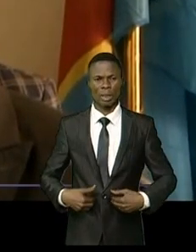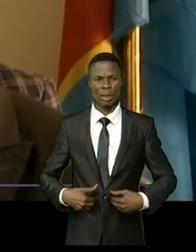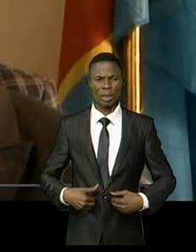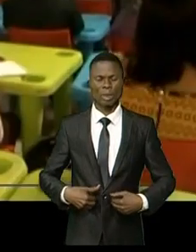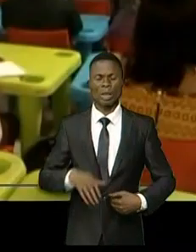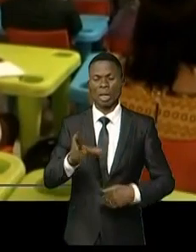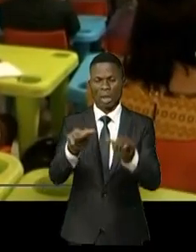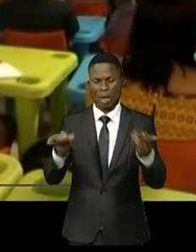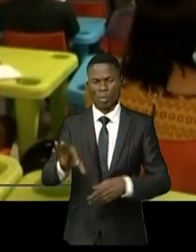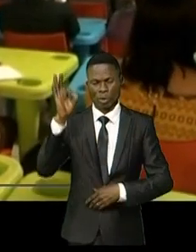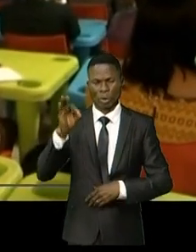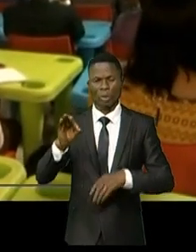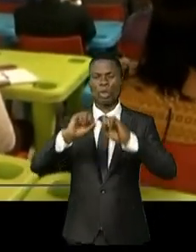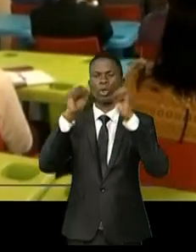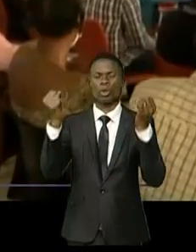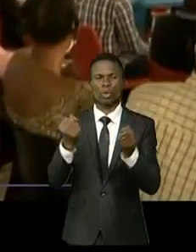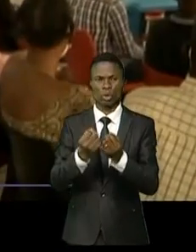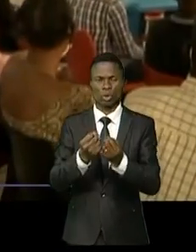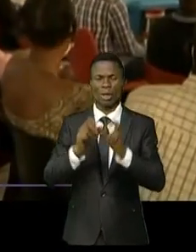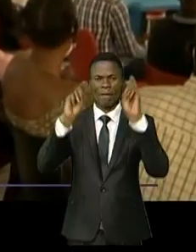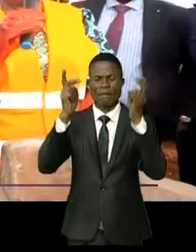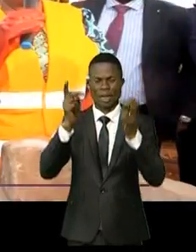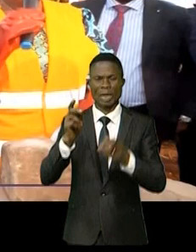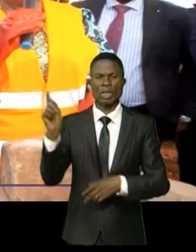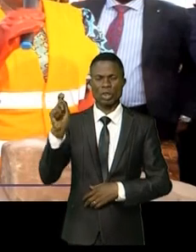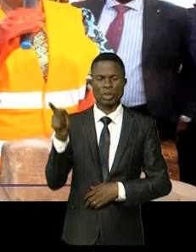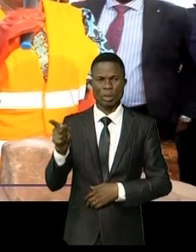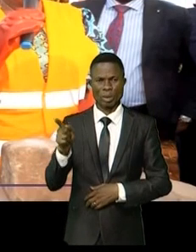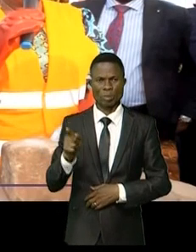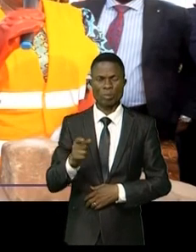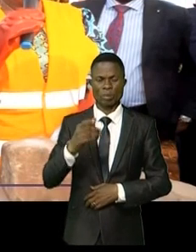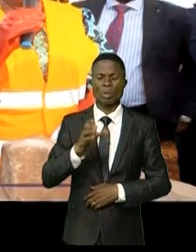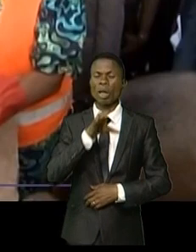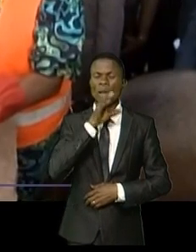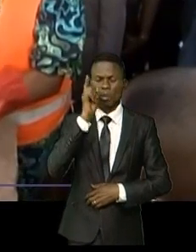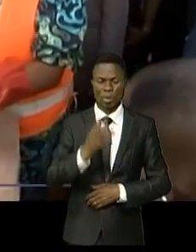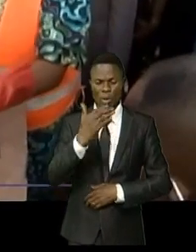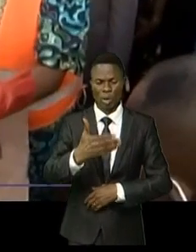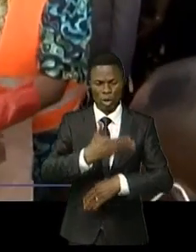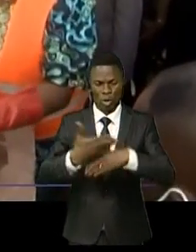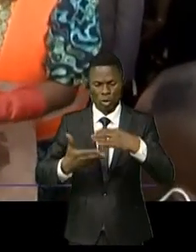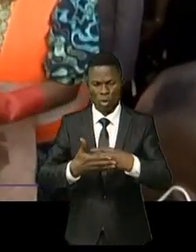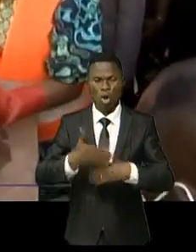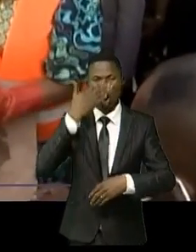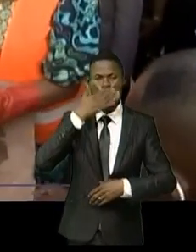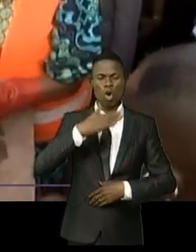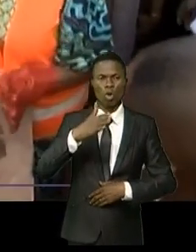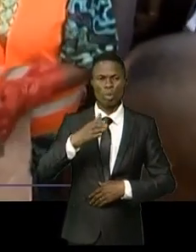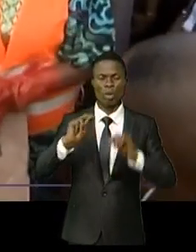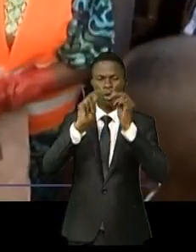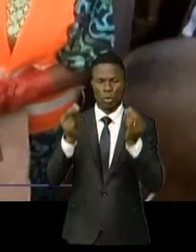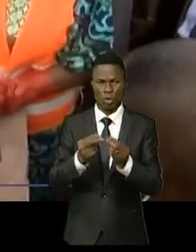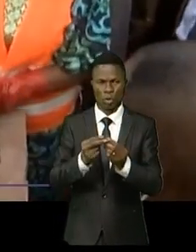cadre choisi était la salle de la société Megamat dans la ville de Tikapa. La pose de la première pierre de construction d'un centre de formation professionnelle au groupement incorporé